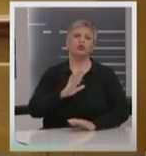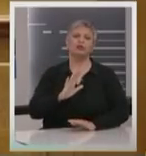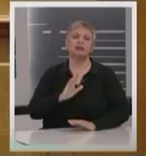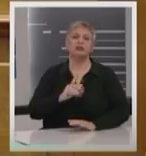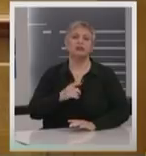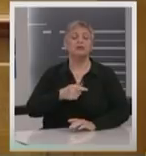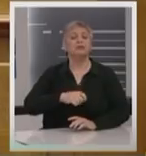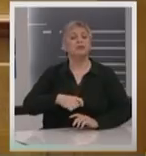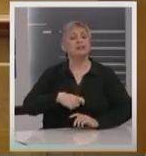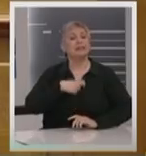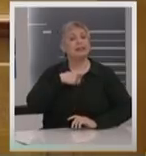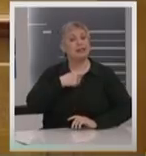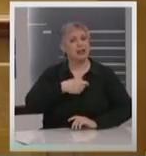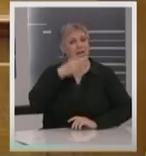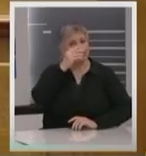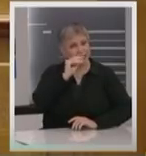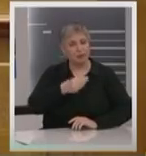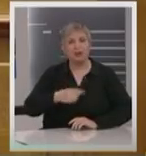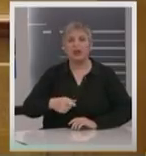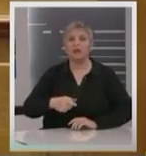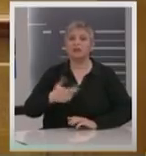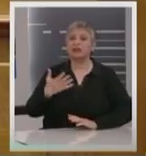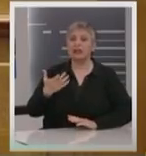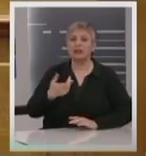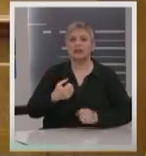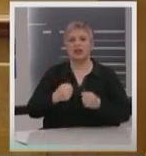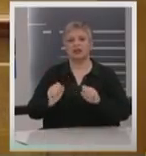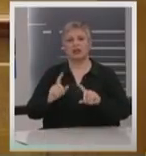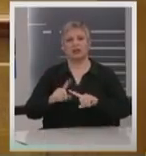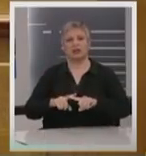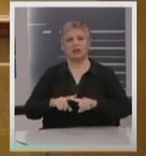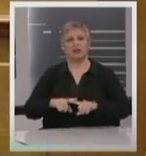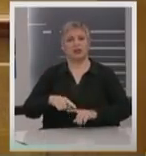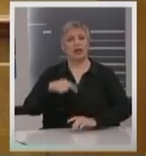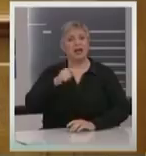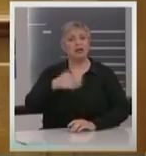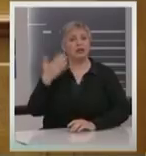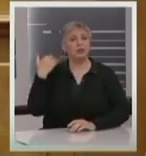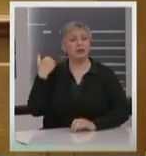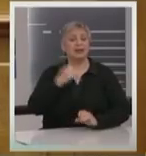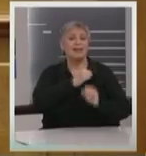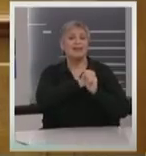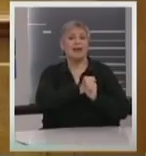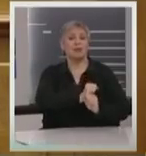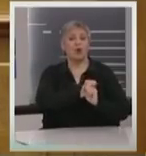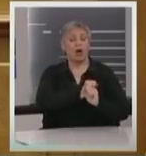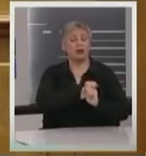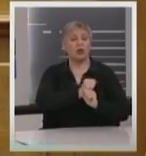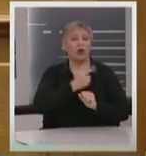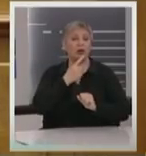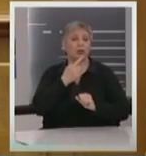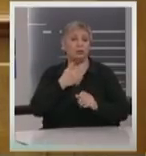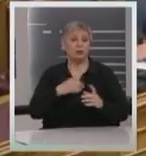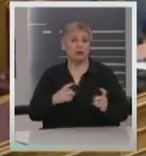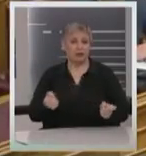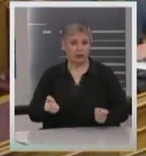και κυρίες και κύριοι της συμπολίτευσης. Εσείς που είπατε το Γενάρη ότι είστε